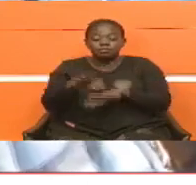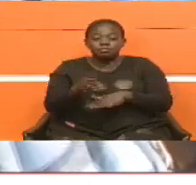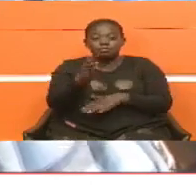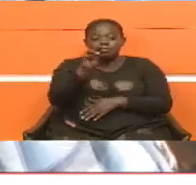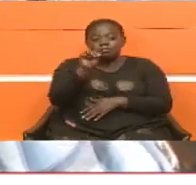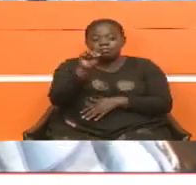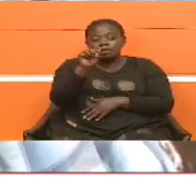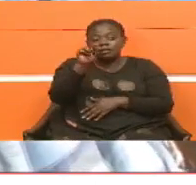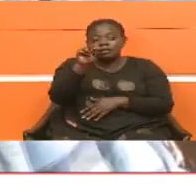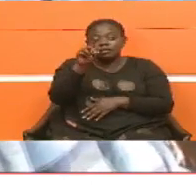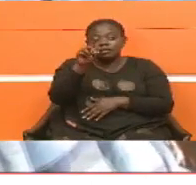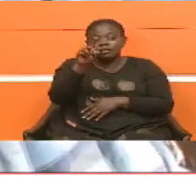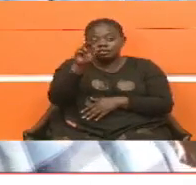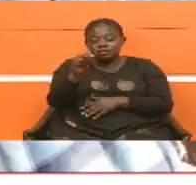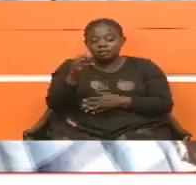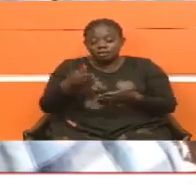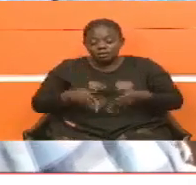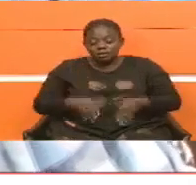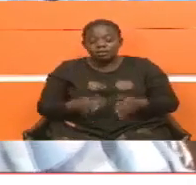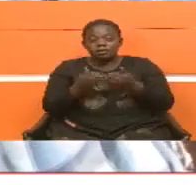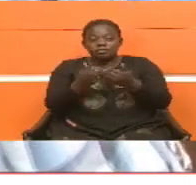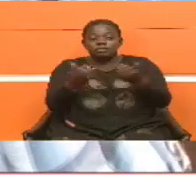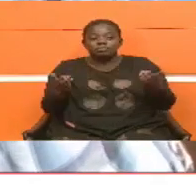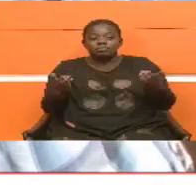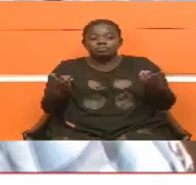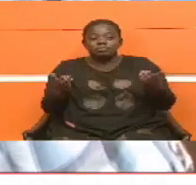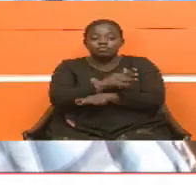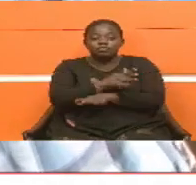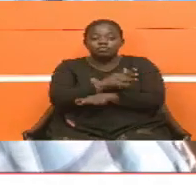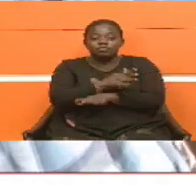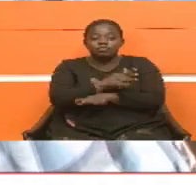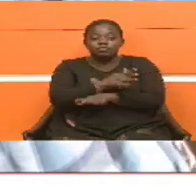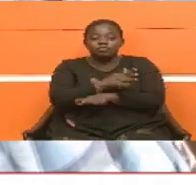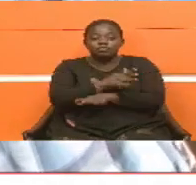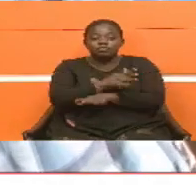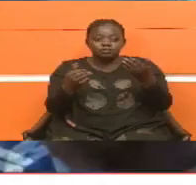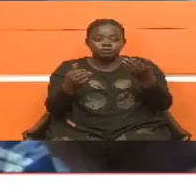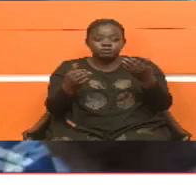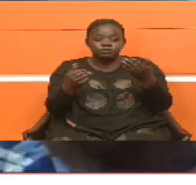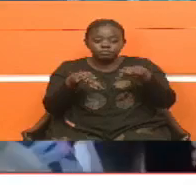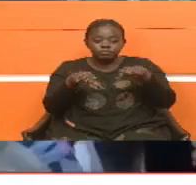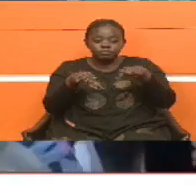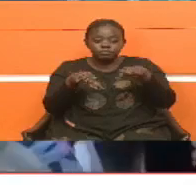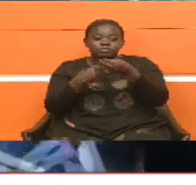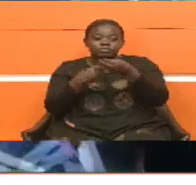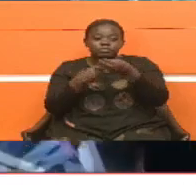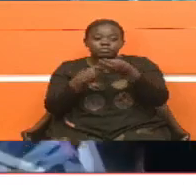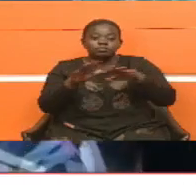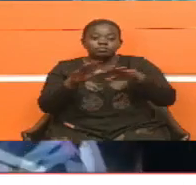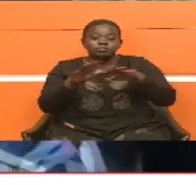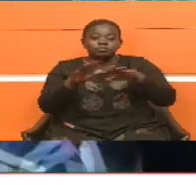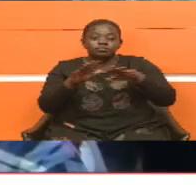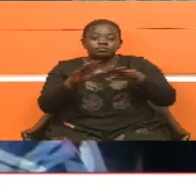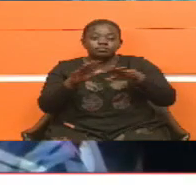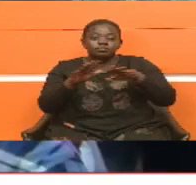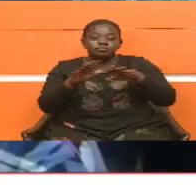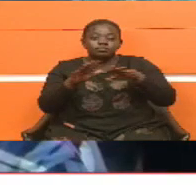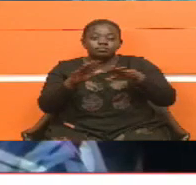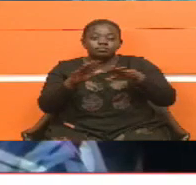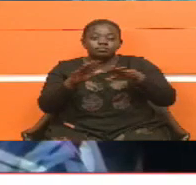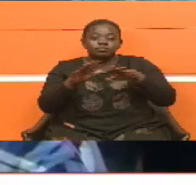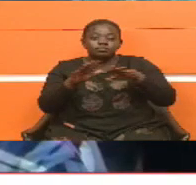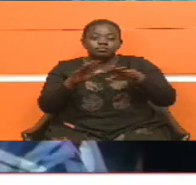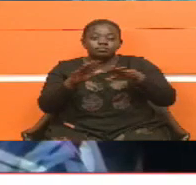Nansubuga azaala abazzukulu bano bwe yali tannafa yamubbako endagaano kwe yagulira poloti n'agiwa batabani be ng'eno